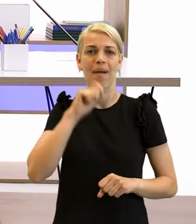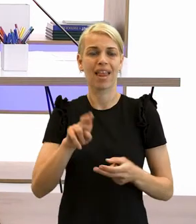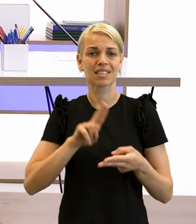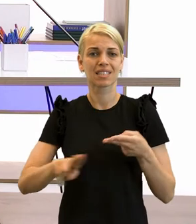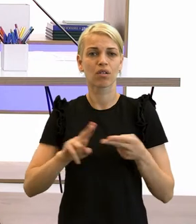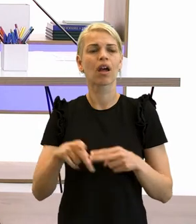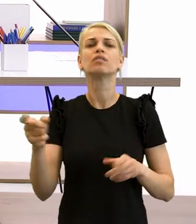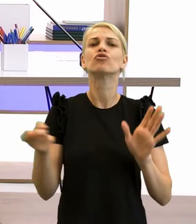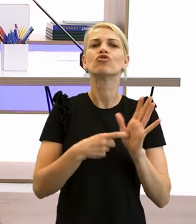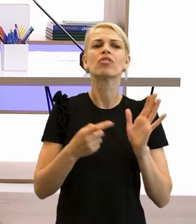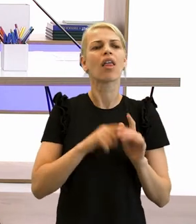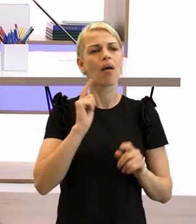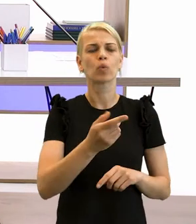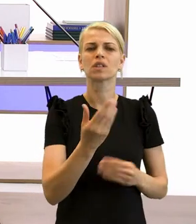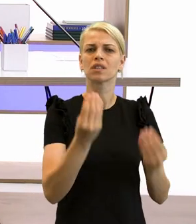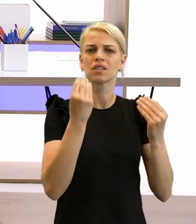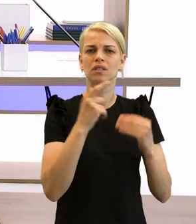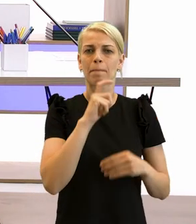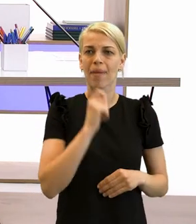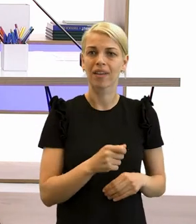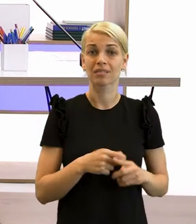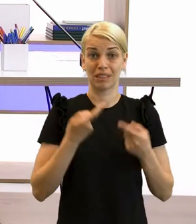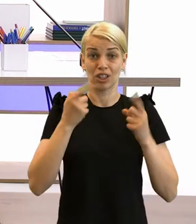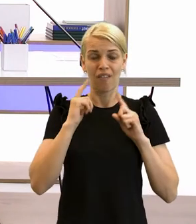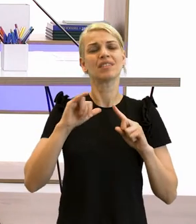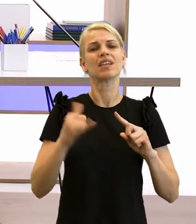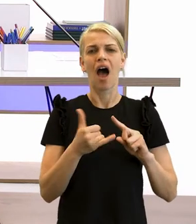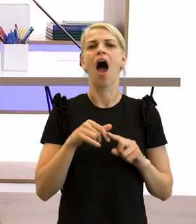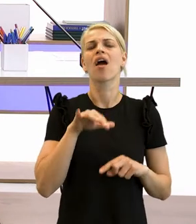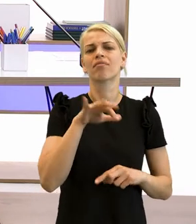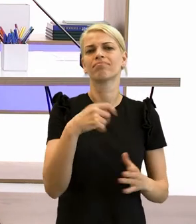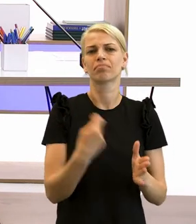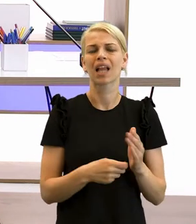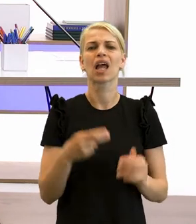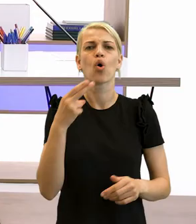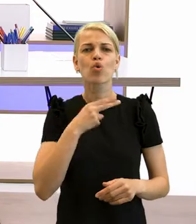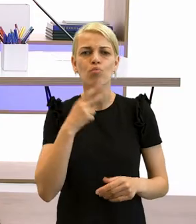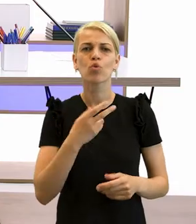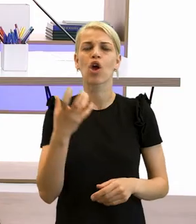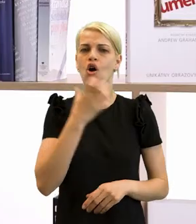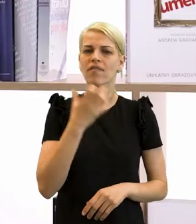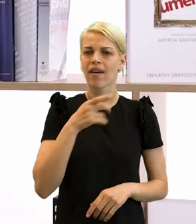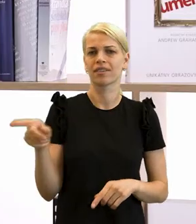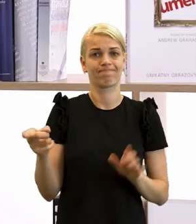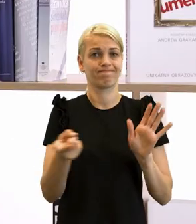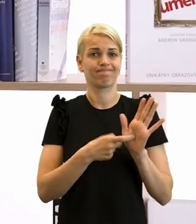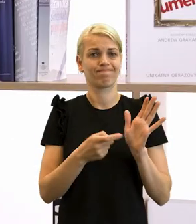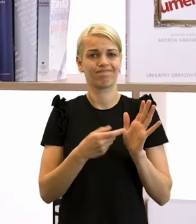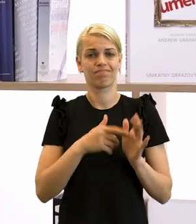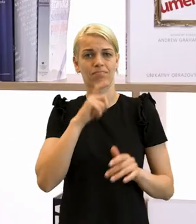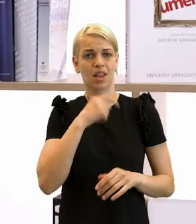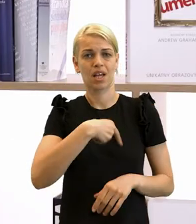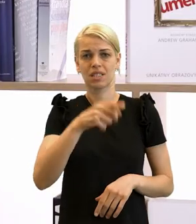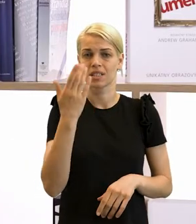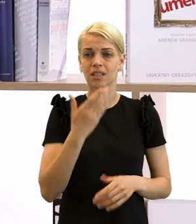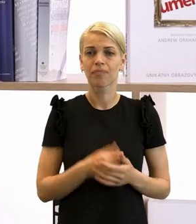pomaďarčenie. Neboli to len Slováci, opäť sa to týkalo aj Rumunov alebo Chorvátov. Pre Slovákov to